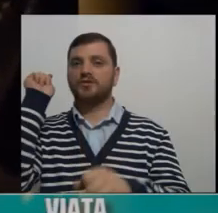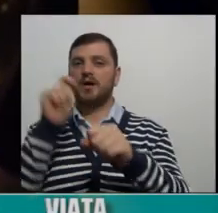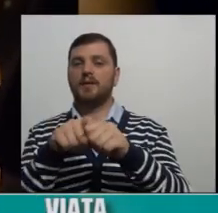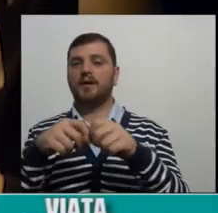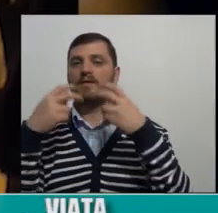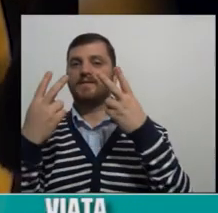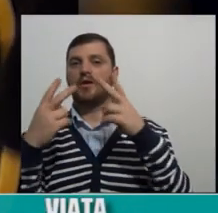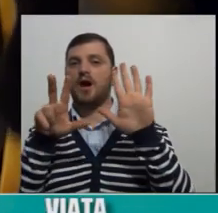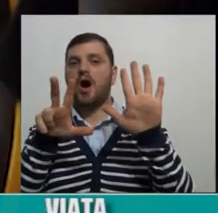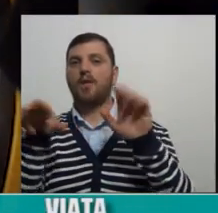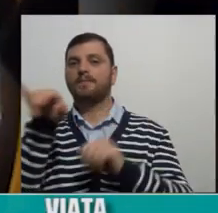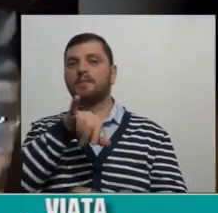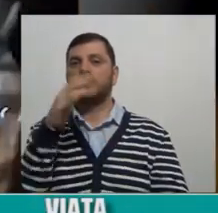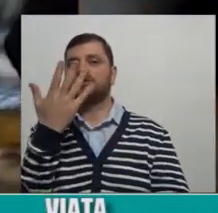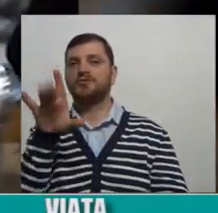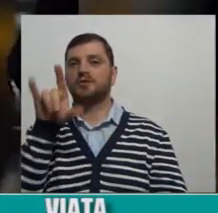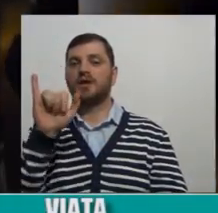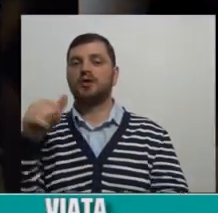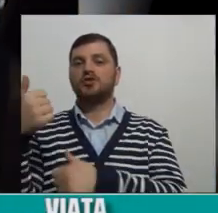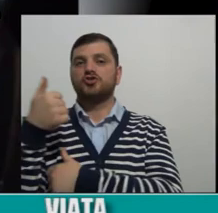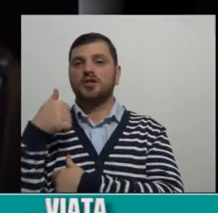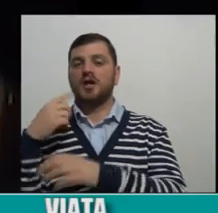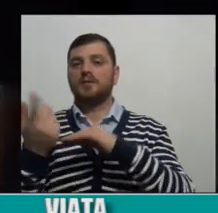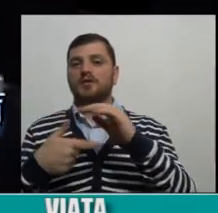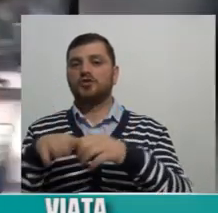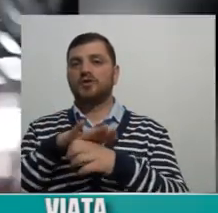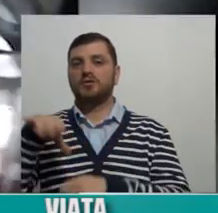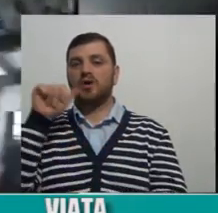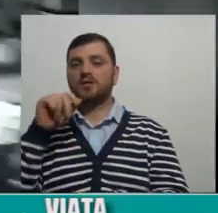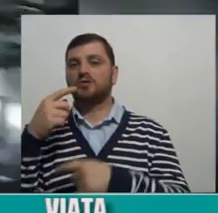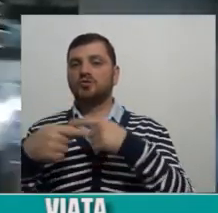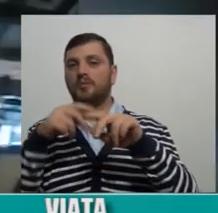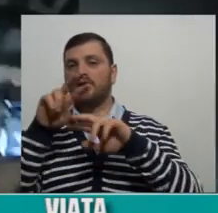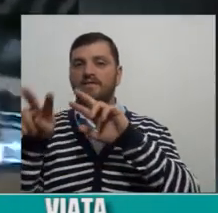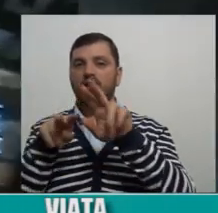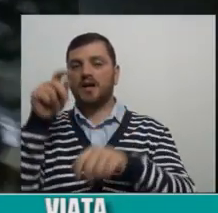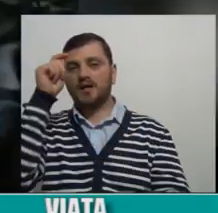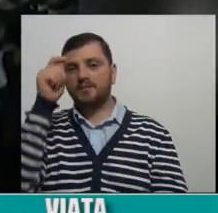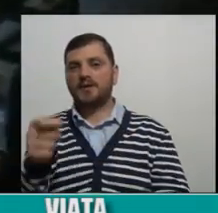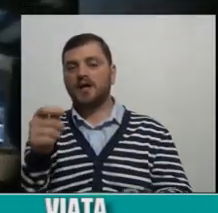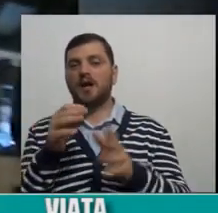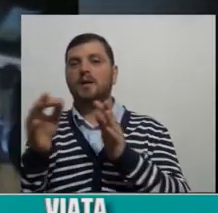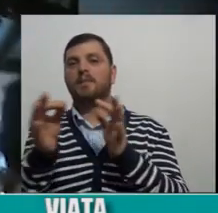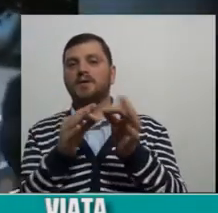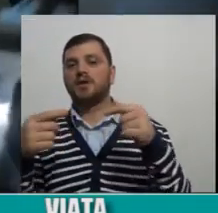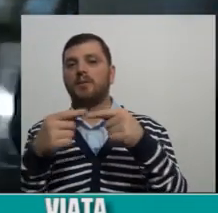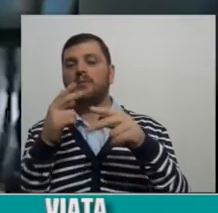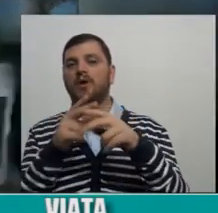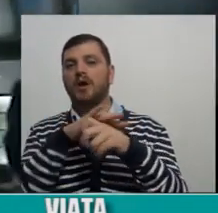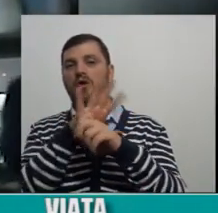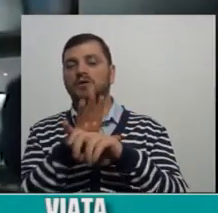20 de sancțiuni în valoare de 8.500 de lei au dat jandarmii din Argeș în urma verificărilor respectării